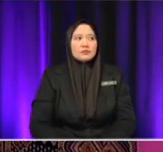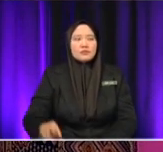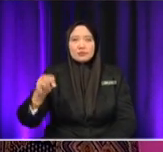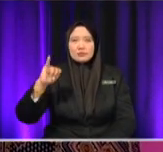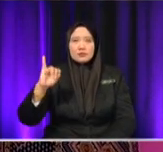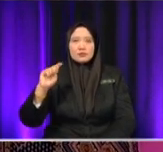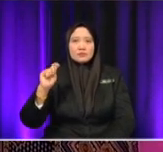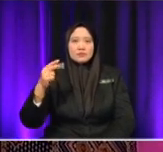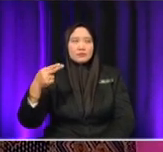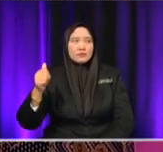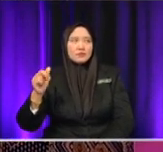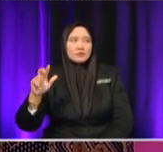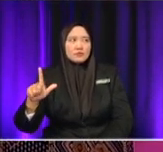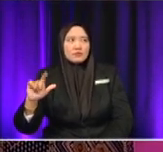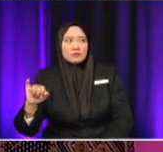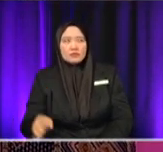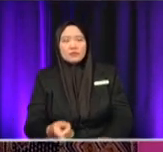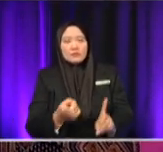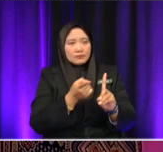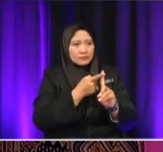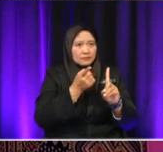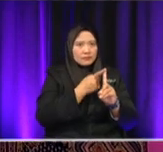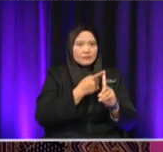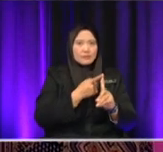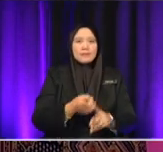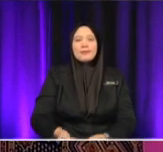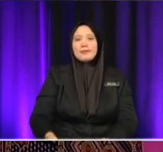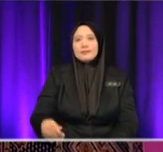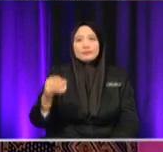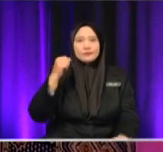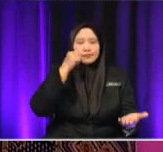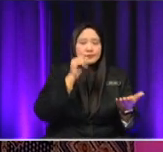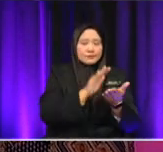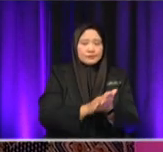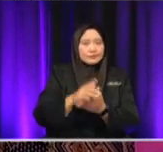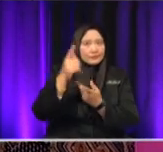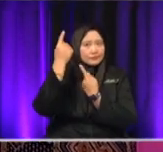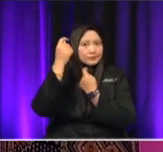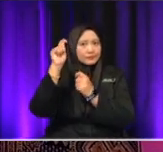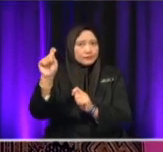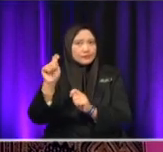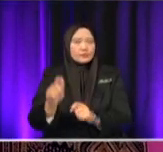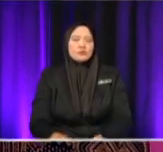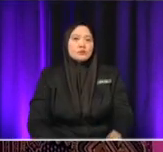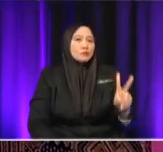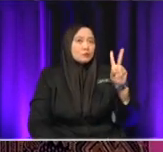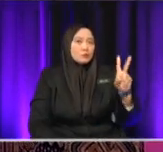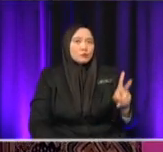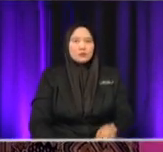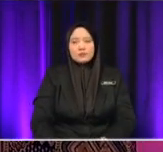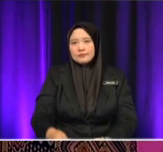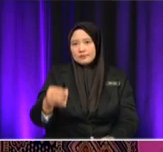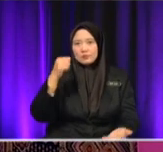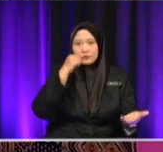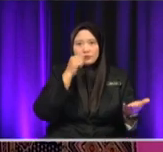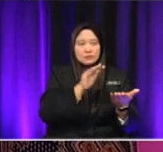Oke isi yang ada ilmu kalau kita jadi orang yang berilmu ataupun istri yang berilmu kita boleh sama-sama bawa berbincang dengan